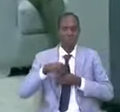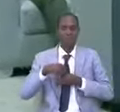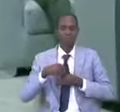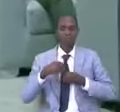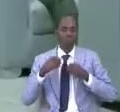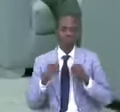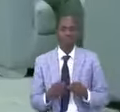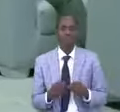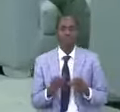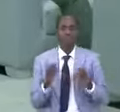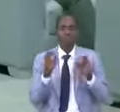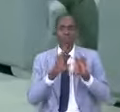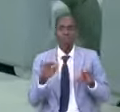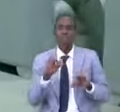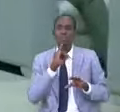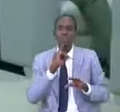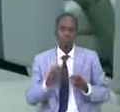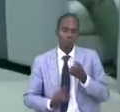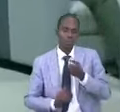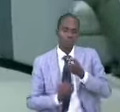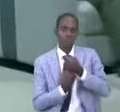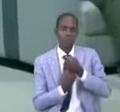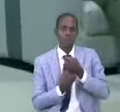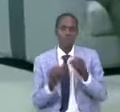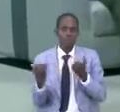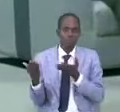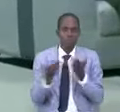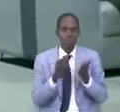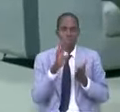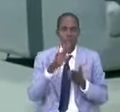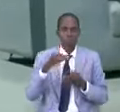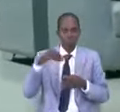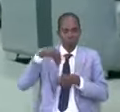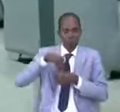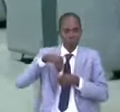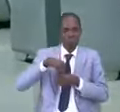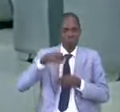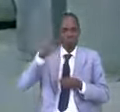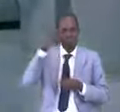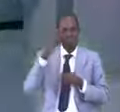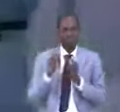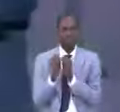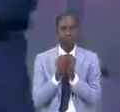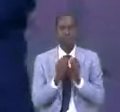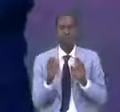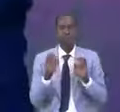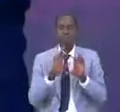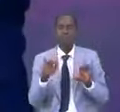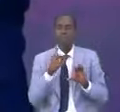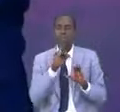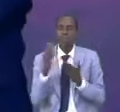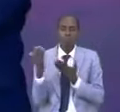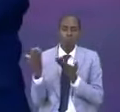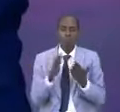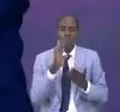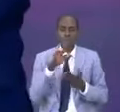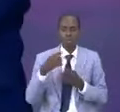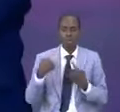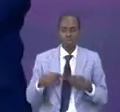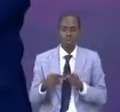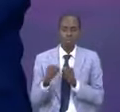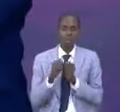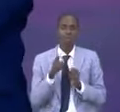ne maintient votre homme intérieur ferme rien ne retient votre cœur vous serez frustré